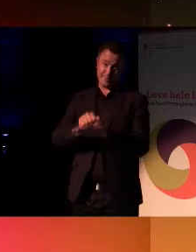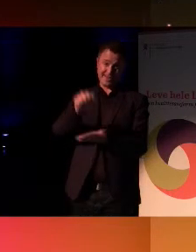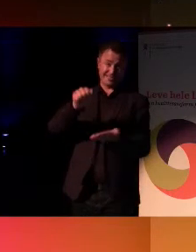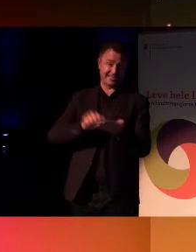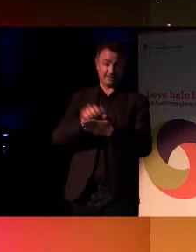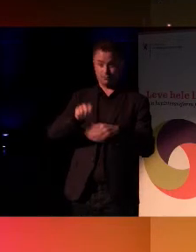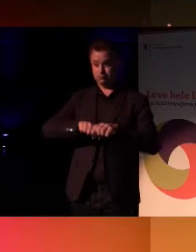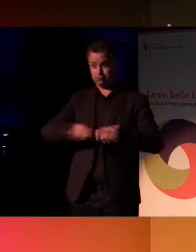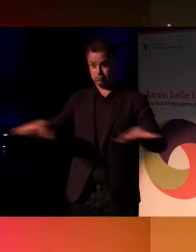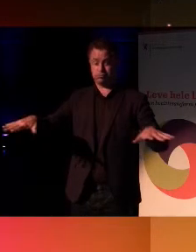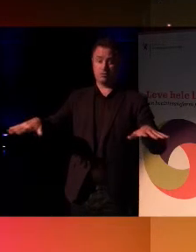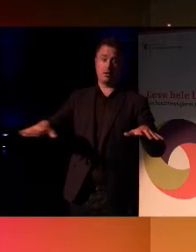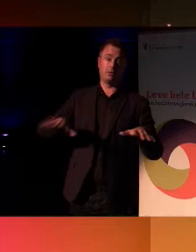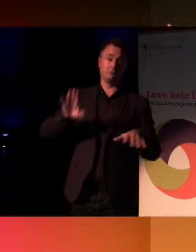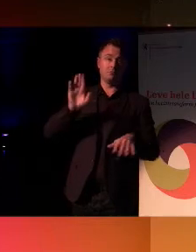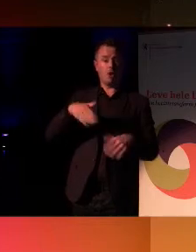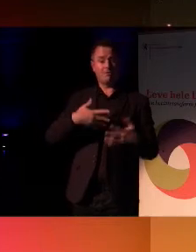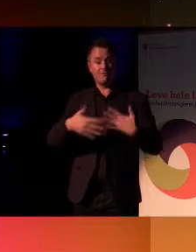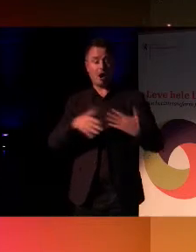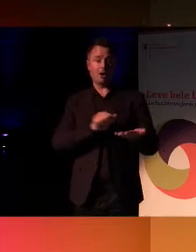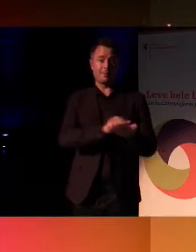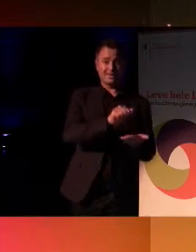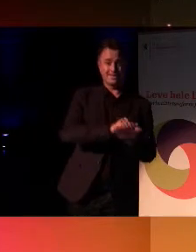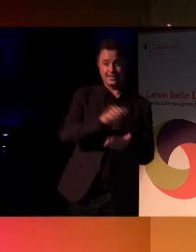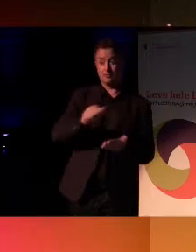informasjon om prosjektet, både i fagpresse og generell presse.